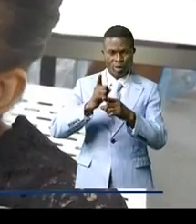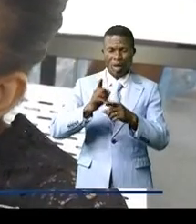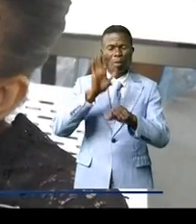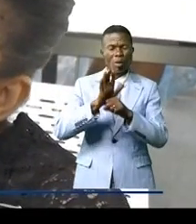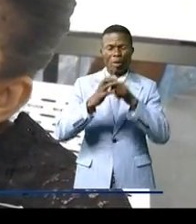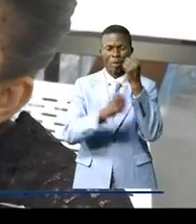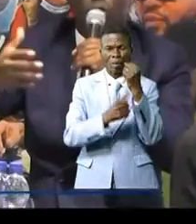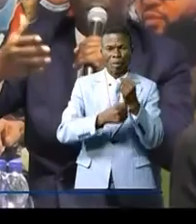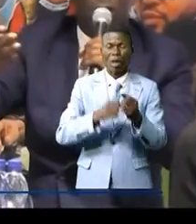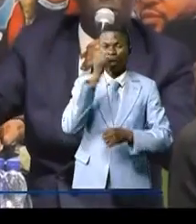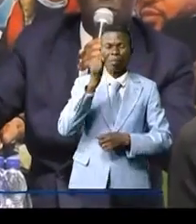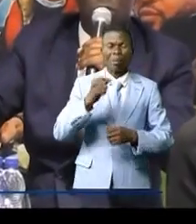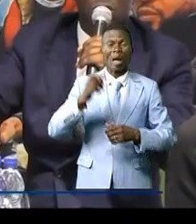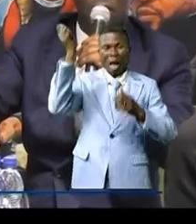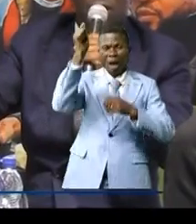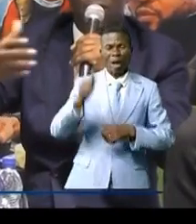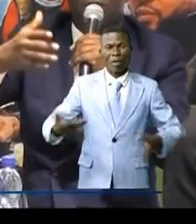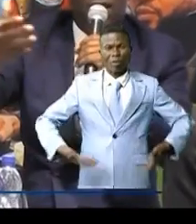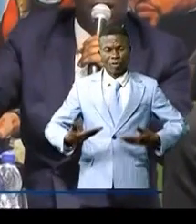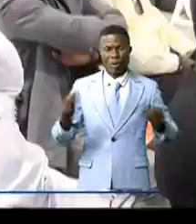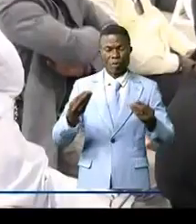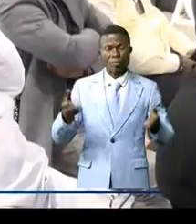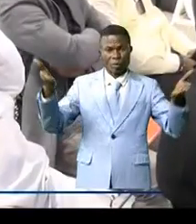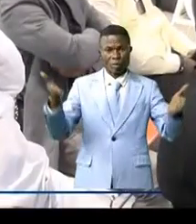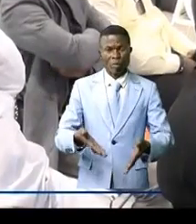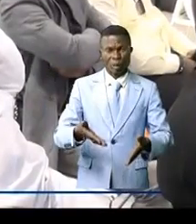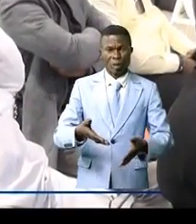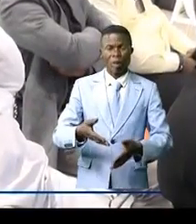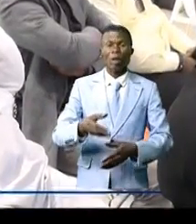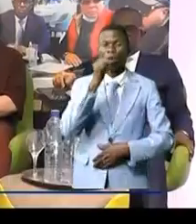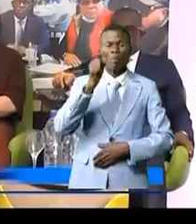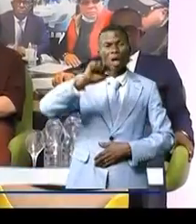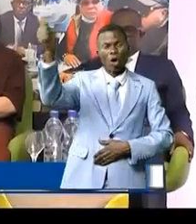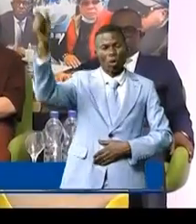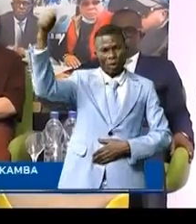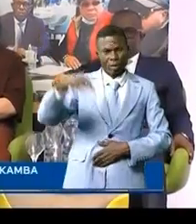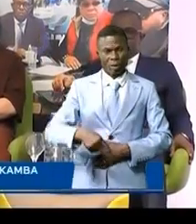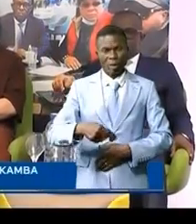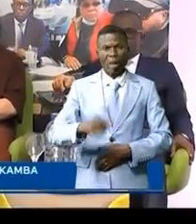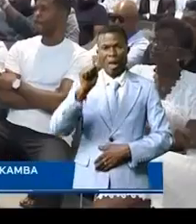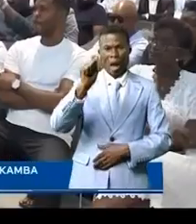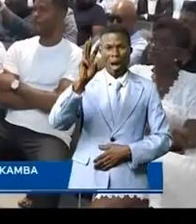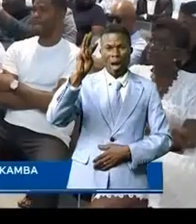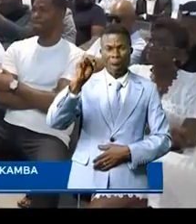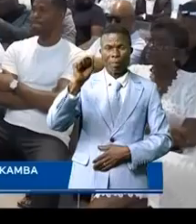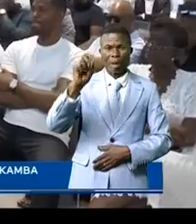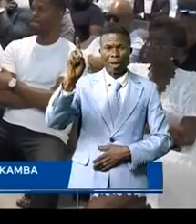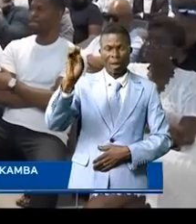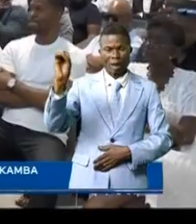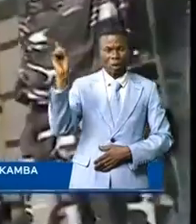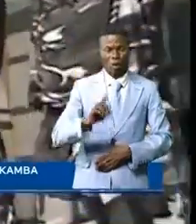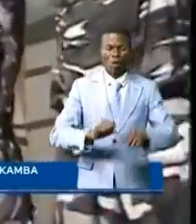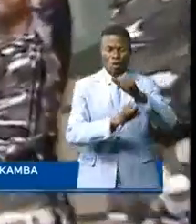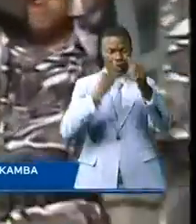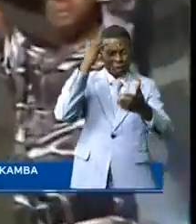par les grandes stars de la musique africaine, raison de la présence de quelques-uns d'entre eux aux côtés d'Amadou Diaby, venu et aussi appuyer